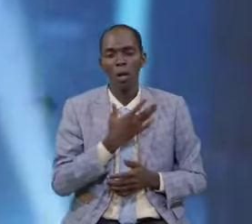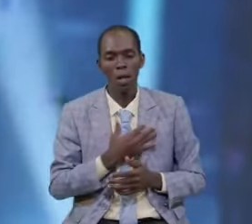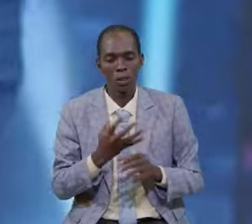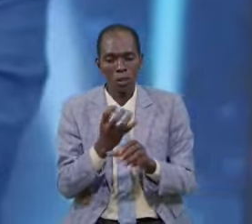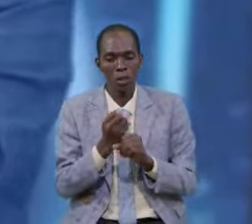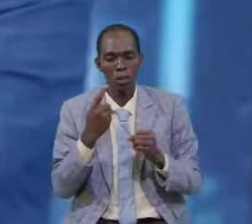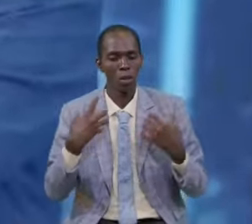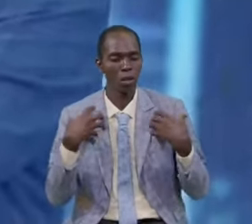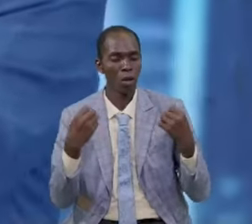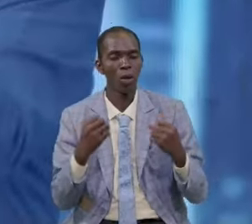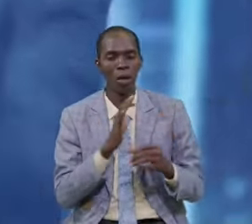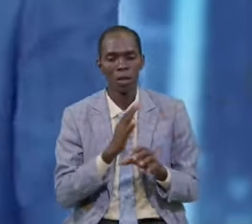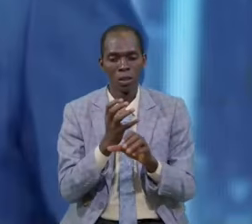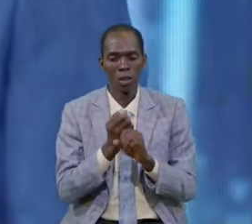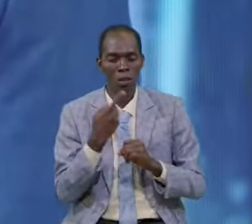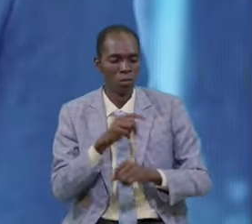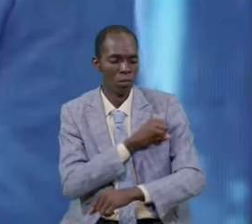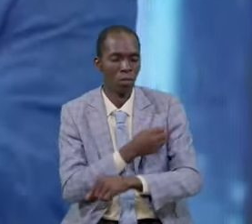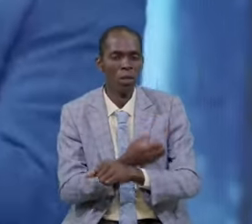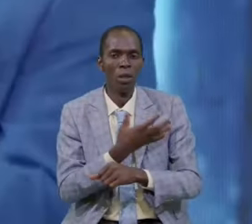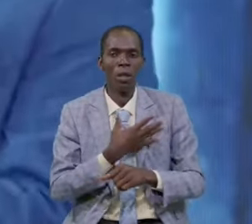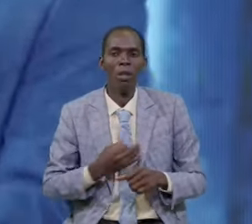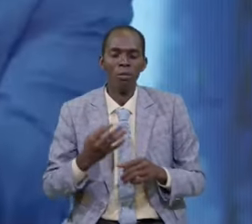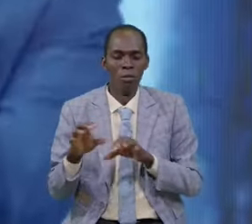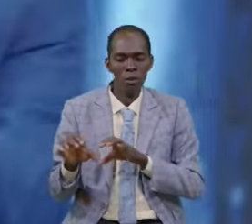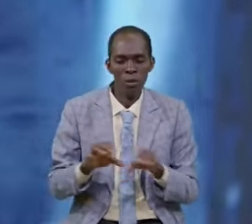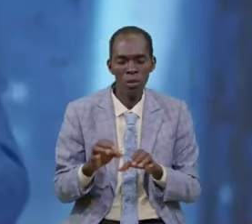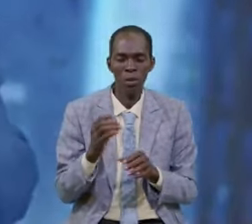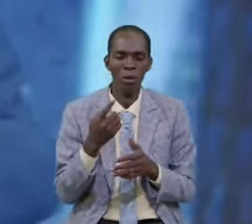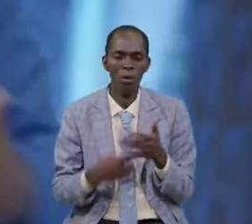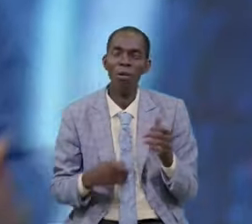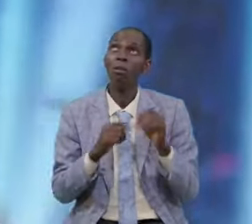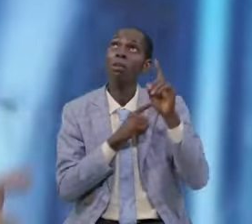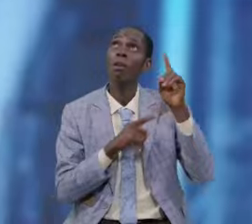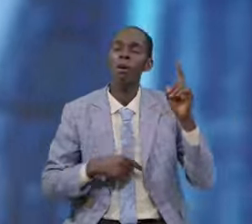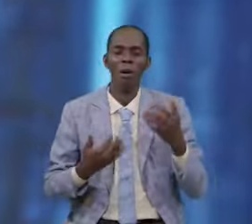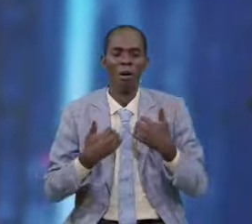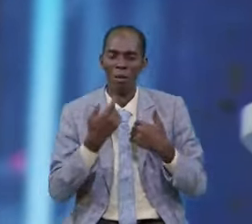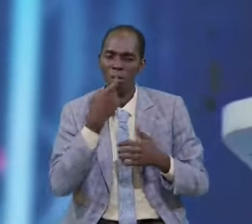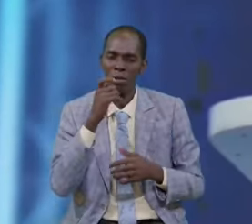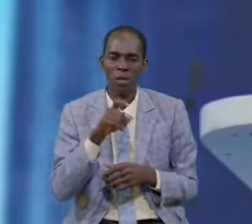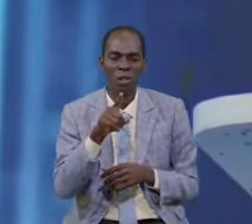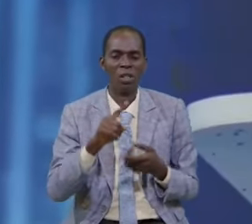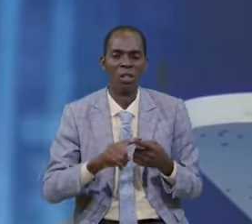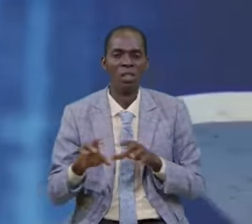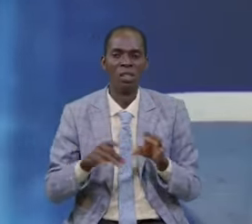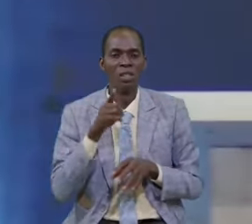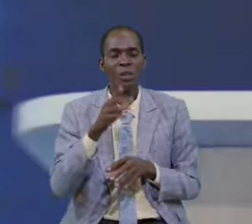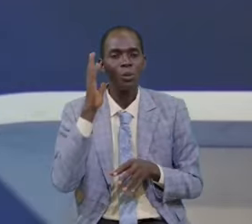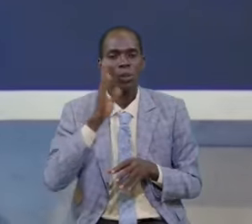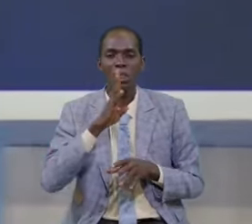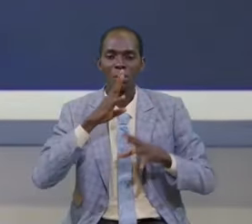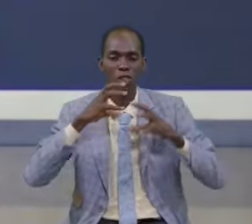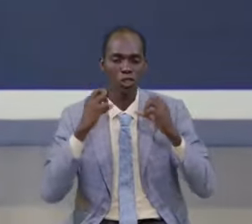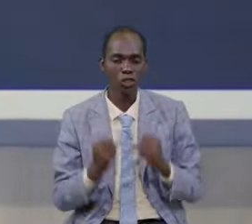aura la force, chacun sera et fera ce que le Seigneur l'a appelé à faire. Alors tu dois te fortifier dans ta